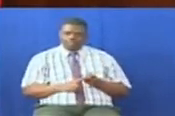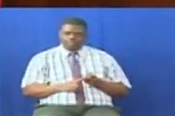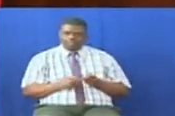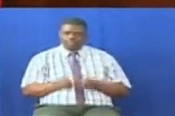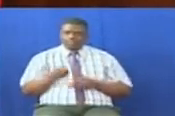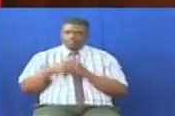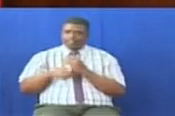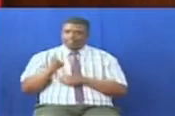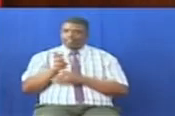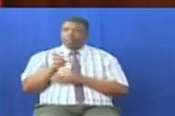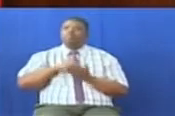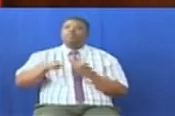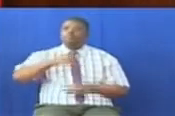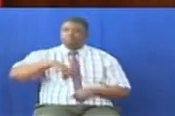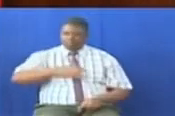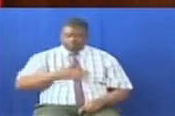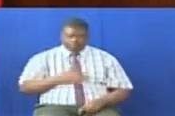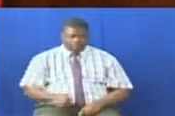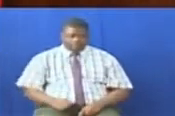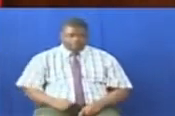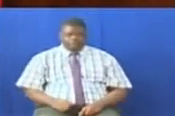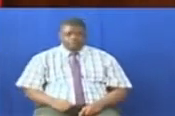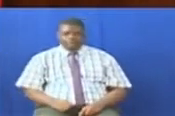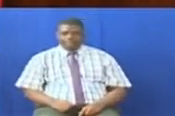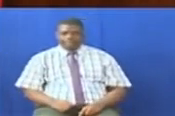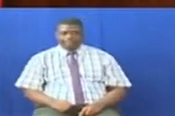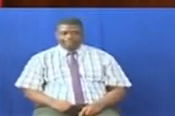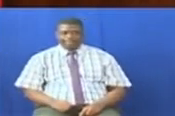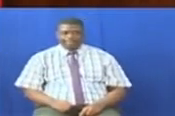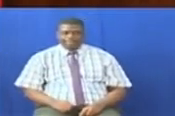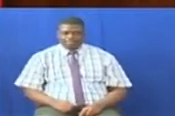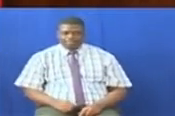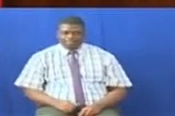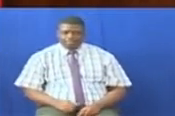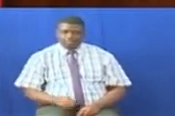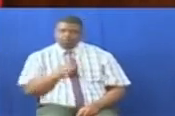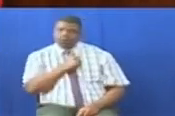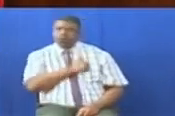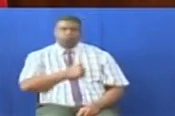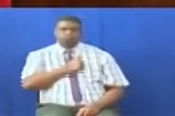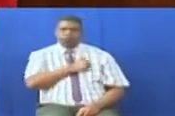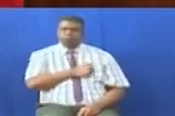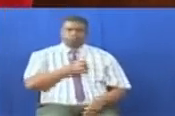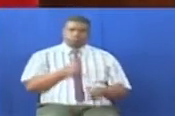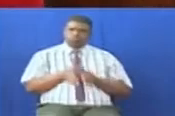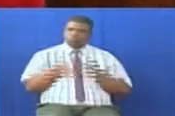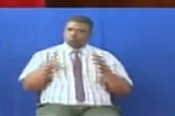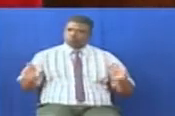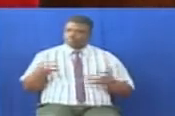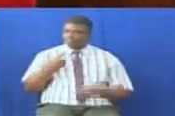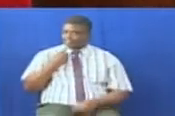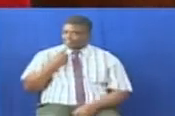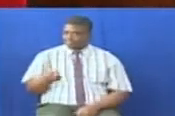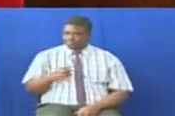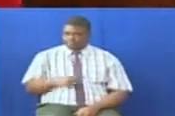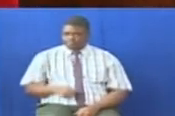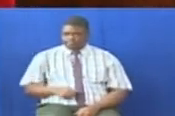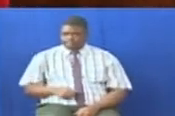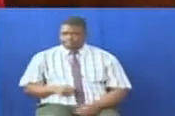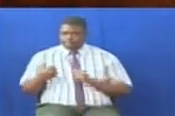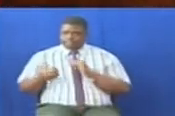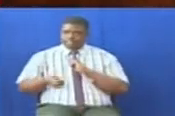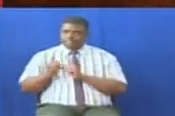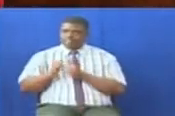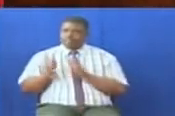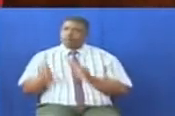zetu. Lakini Mheshimiwa Spika, Naibu Spika, kwa masikitiko makubwa niseme kwamba kumekuwa na tatizo